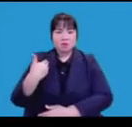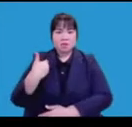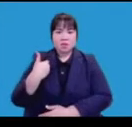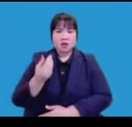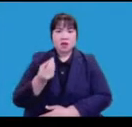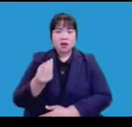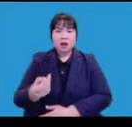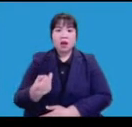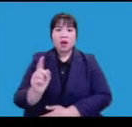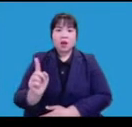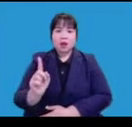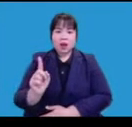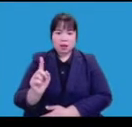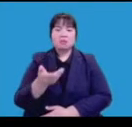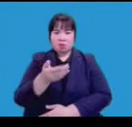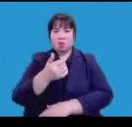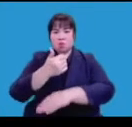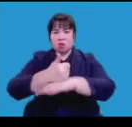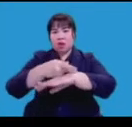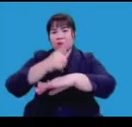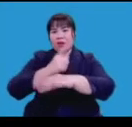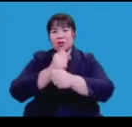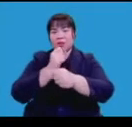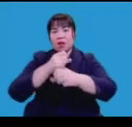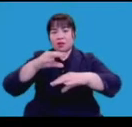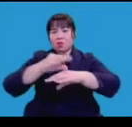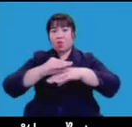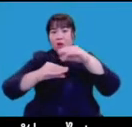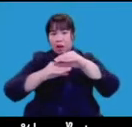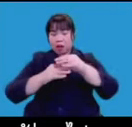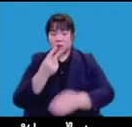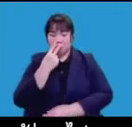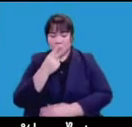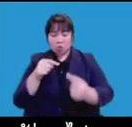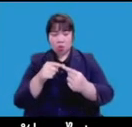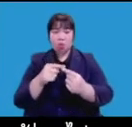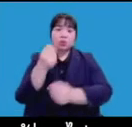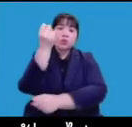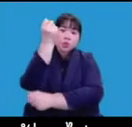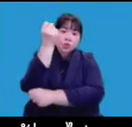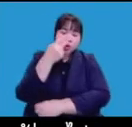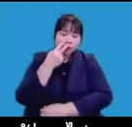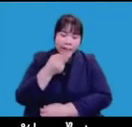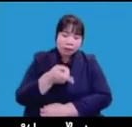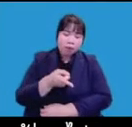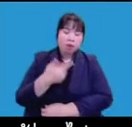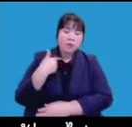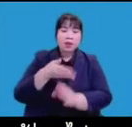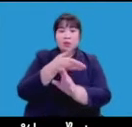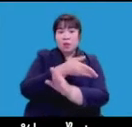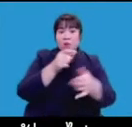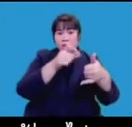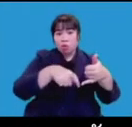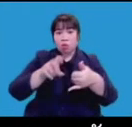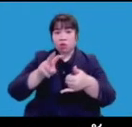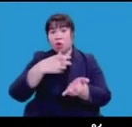คณะกรรมการระดับจังหวัดซึ่งท่านเป็นประธานเองนะฮะแล้วก็เนื่องจากความยากจน ที่เราได้ฟังจากวิทยากรทั้งส